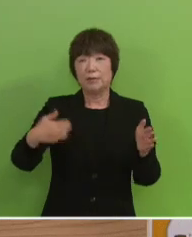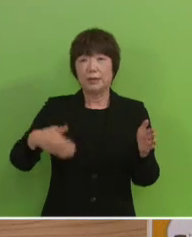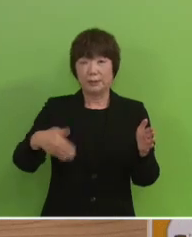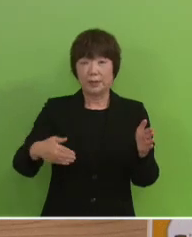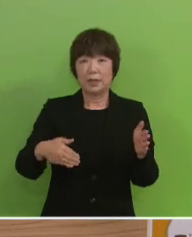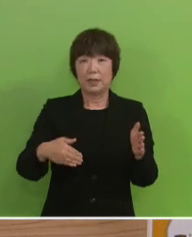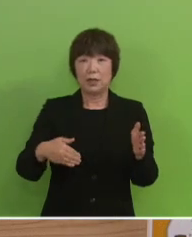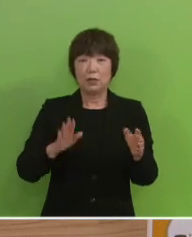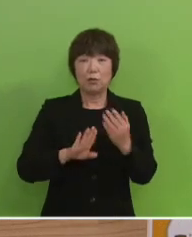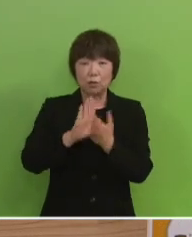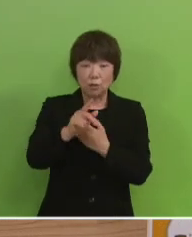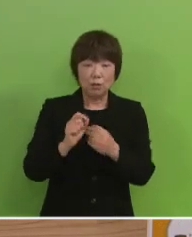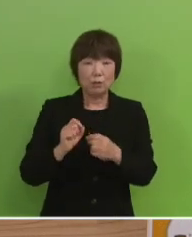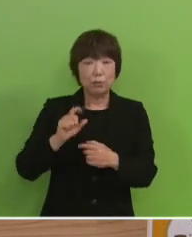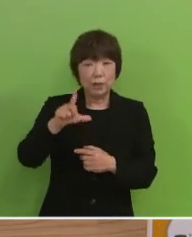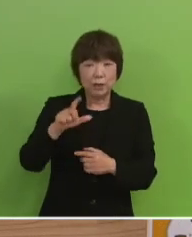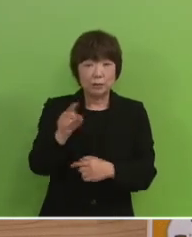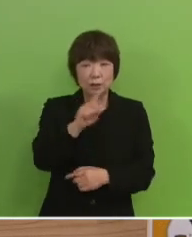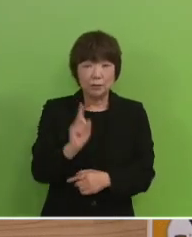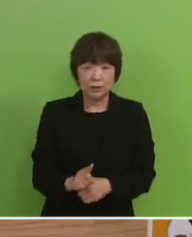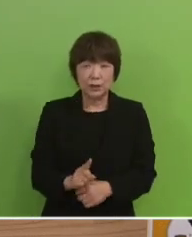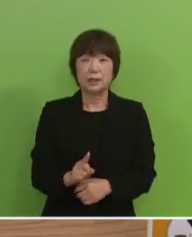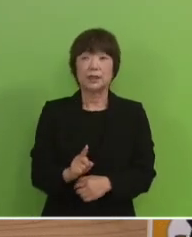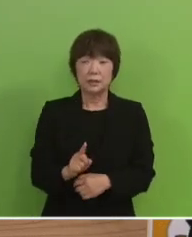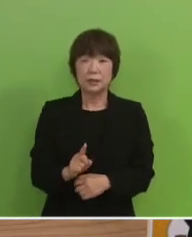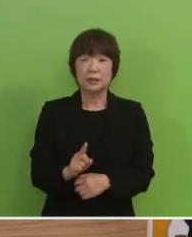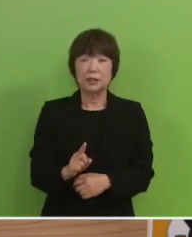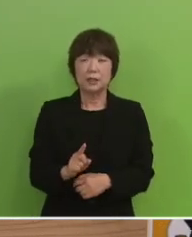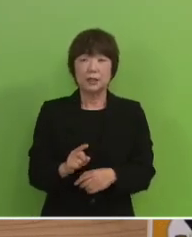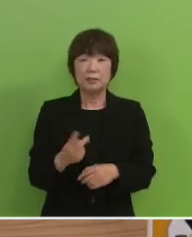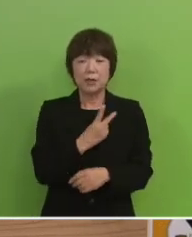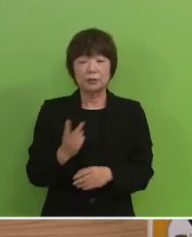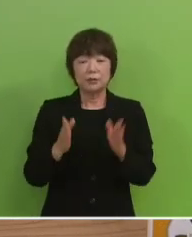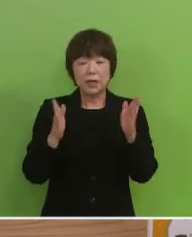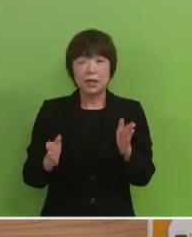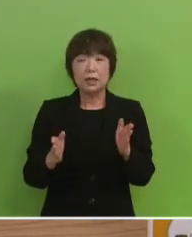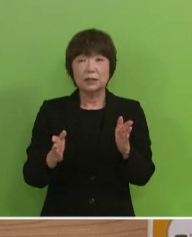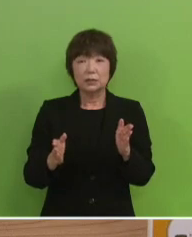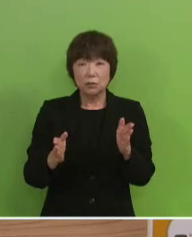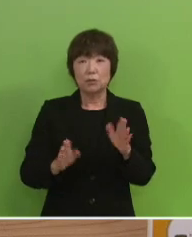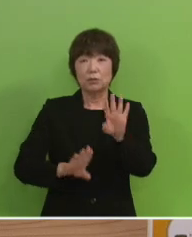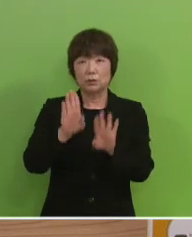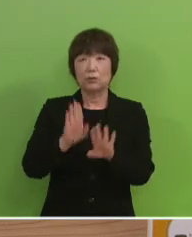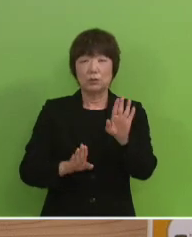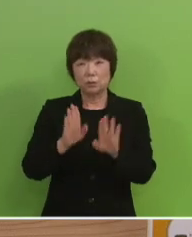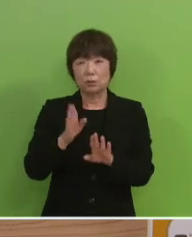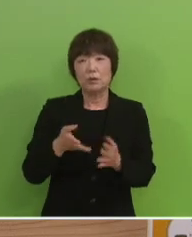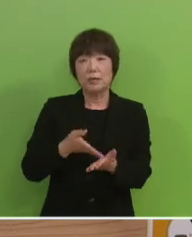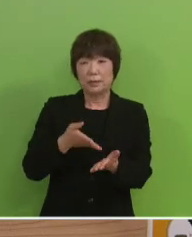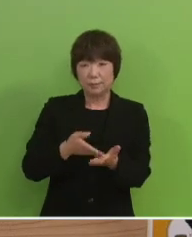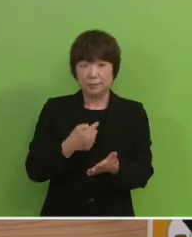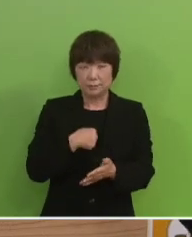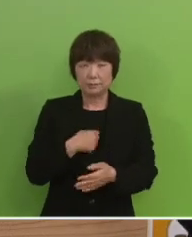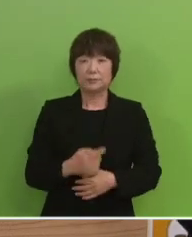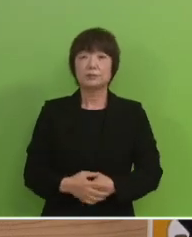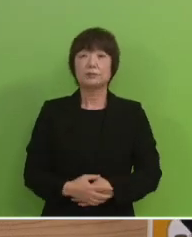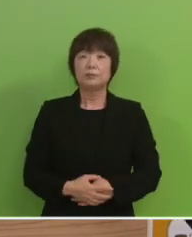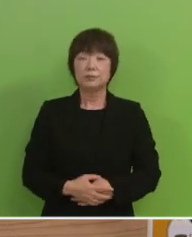これから増える可能性もありますし少なくとも2日間の段階での話でございます